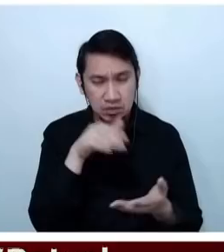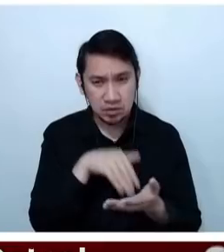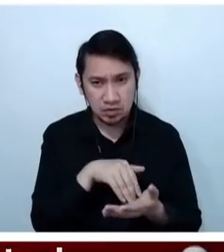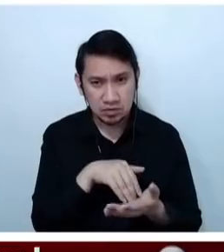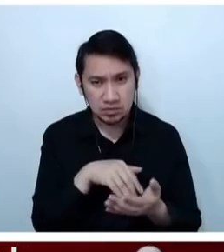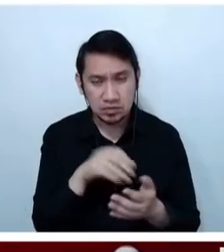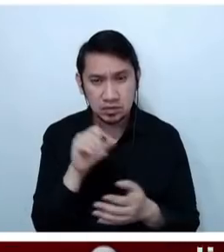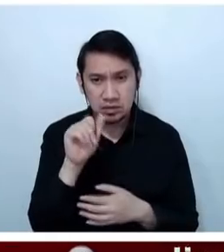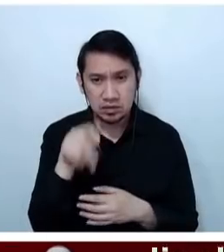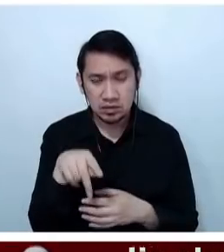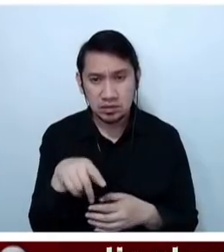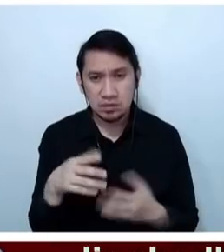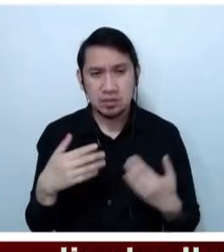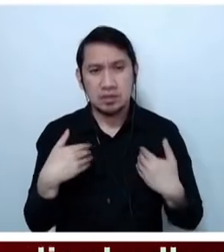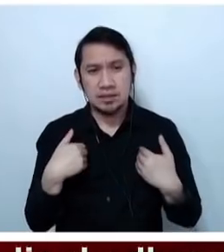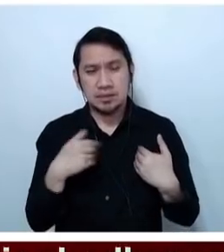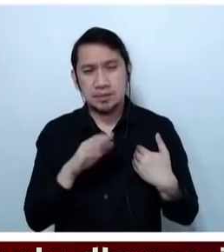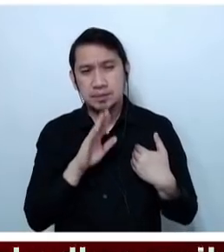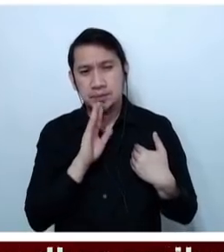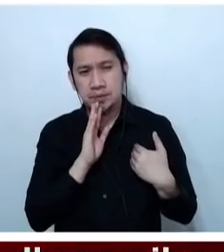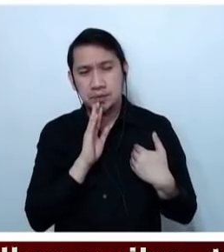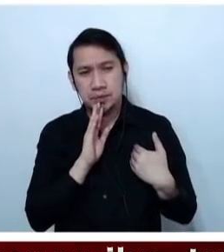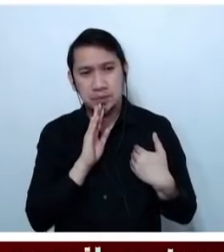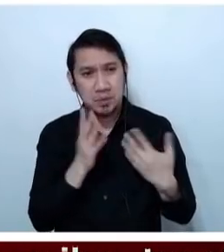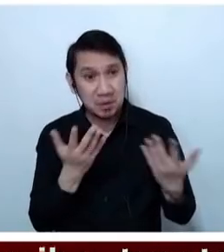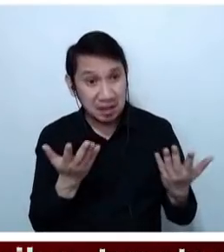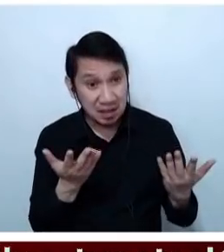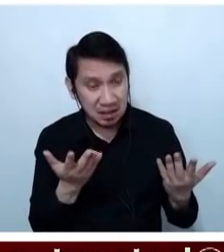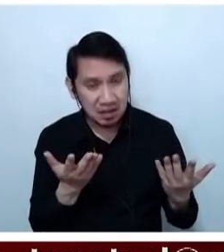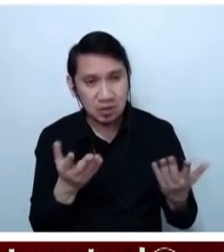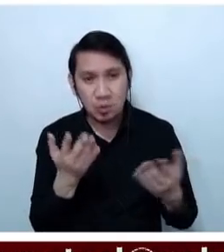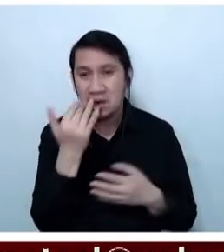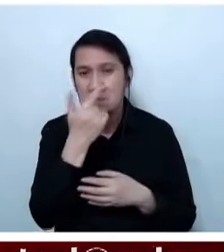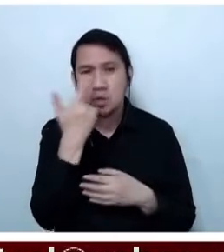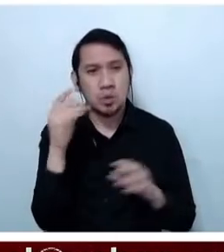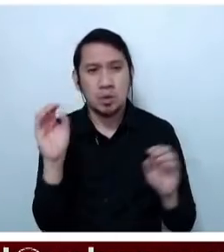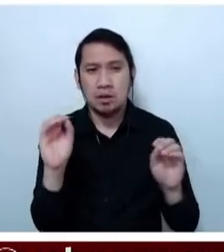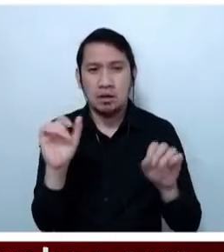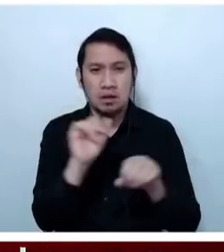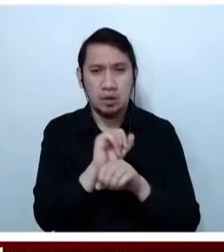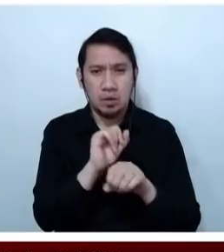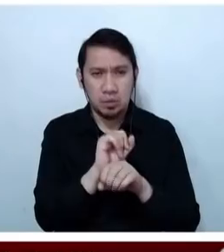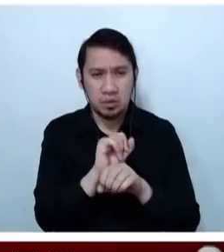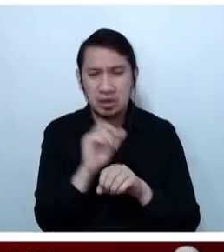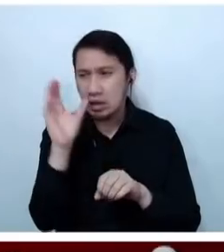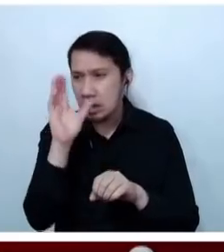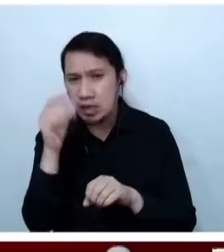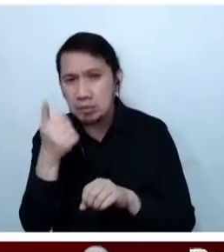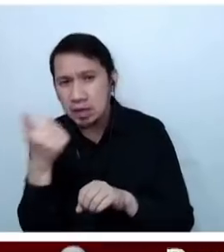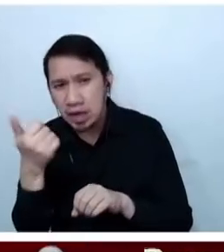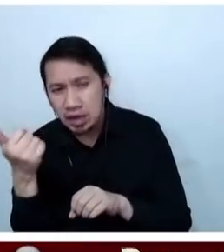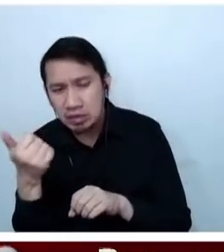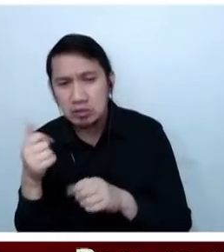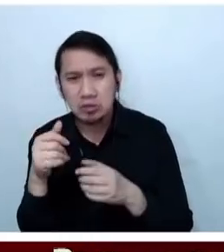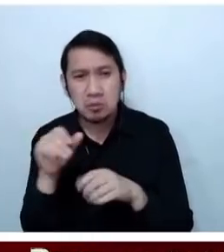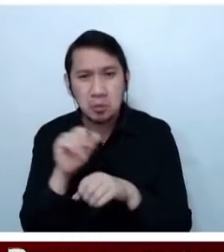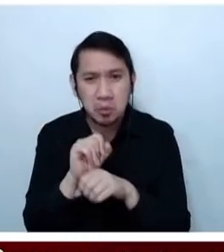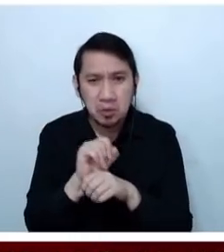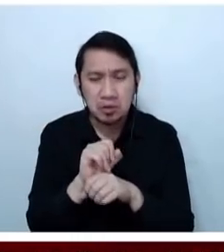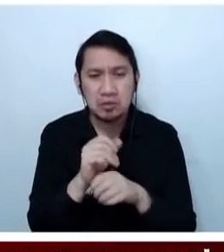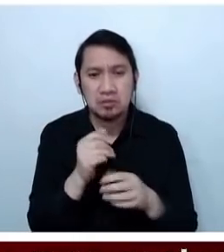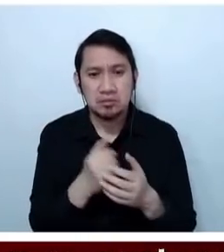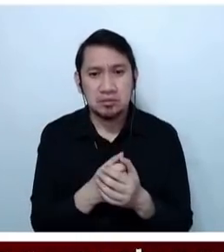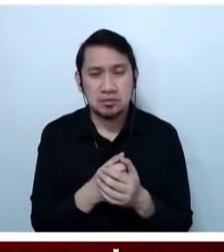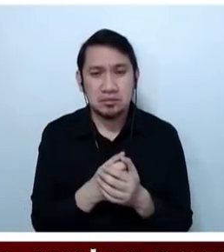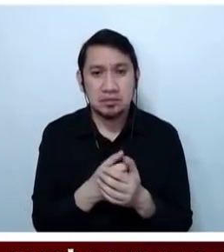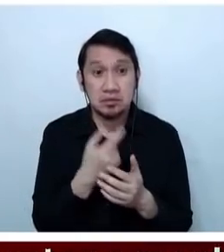SAP. Nanlumo si Gerson lalo't wala na siyang regular na trabaho at paraket-raket na lang mula nang tumama ang pandemya. Sinabi po